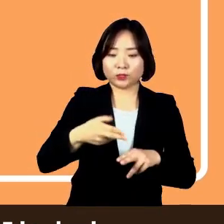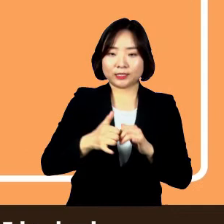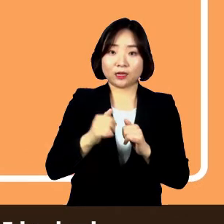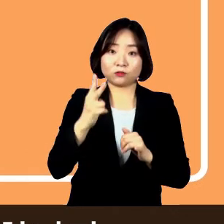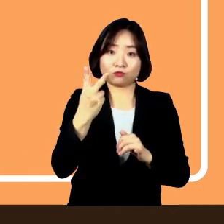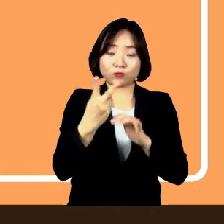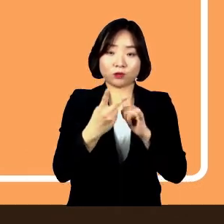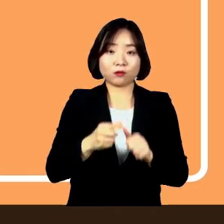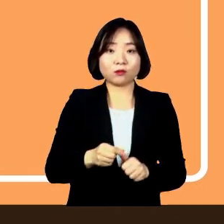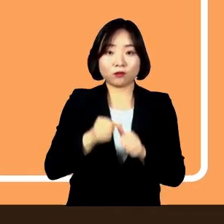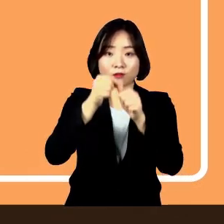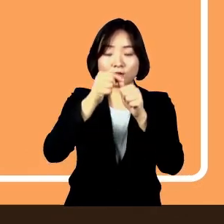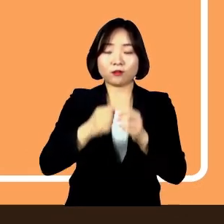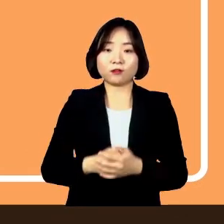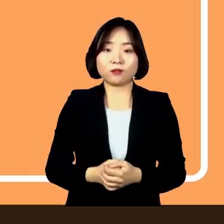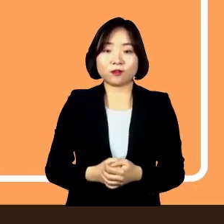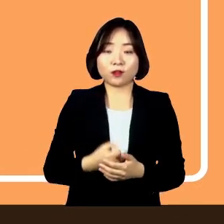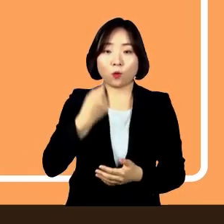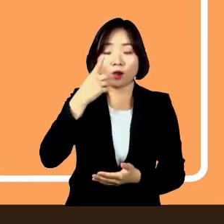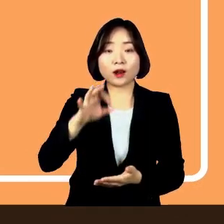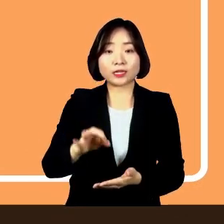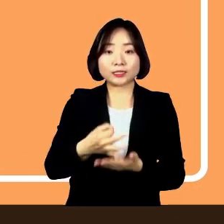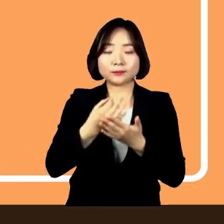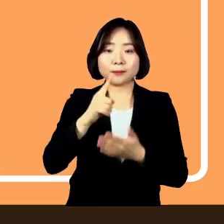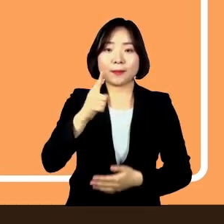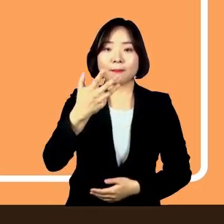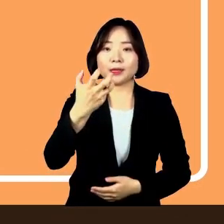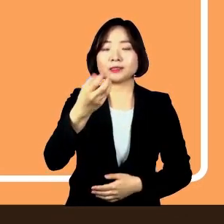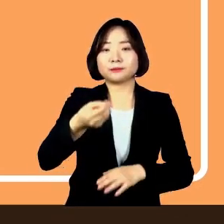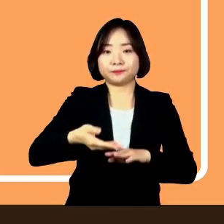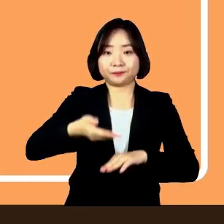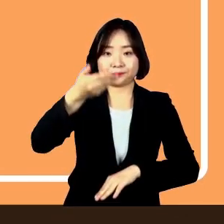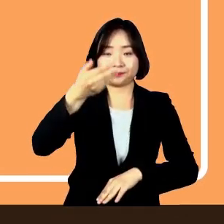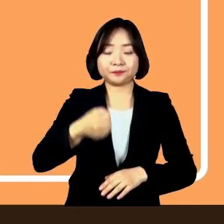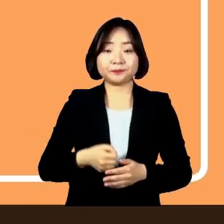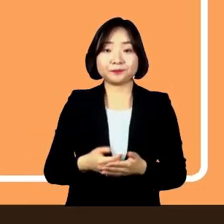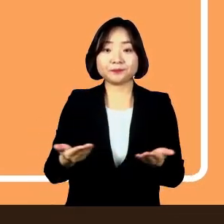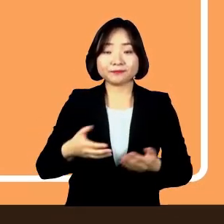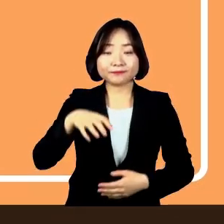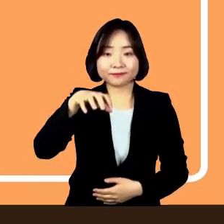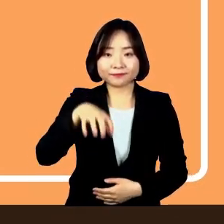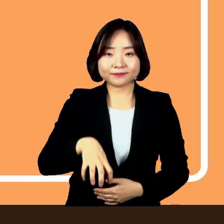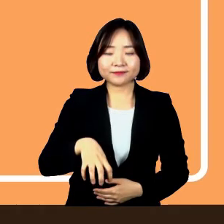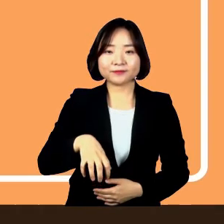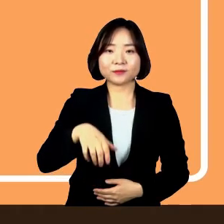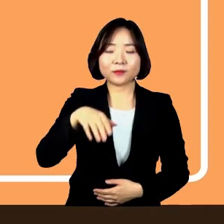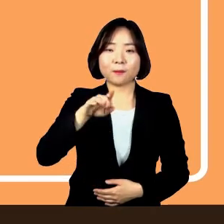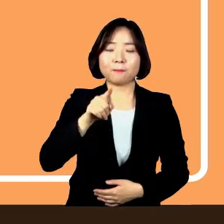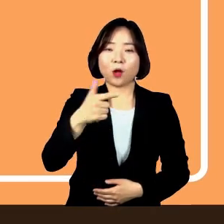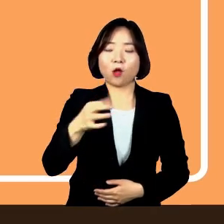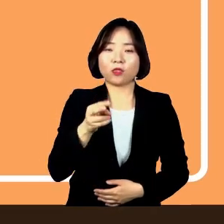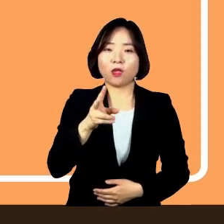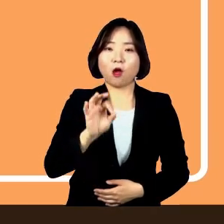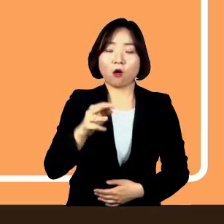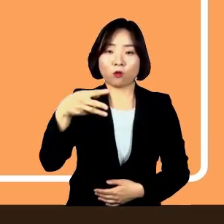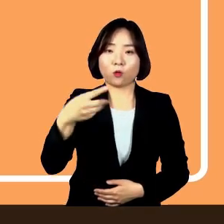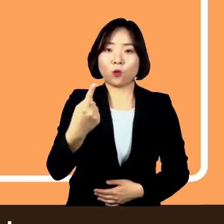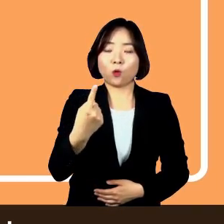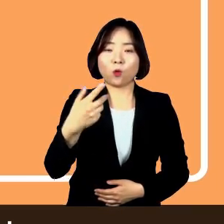모집합니다. 임금은 월급 180만 원 이상이며 근무지는 천안시 서북구 번영로